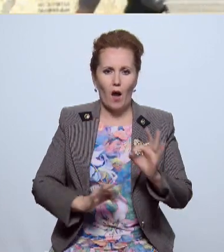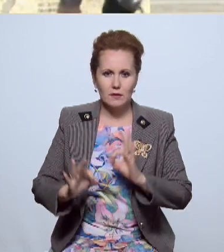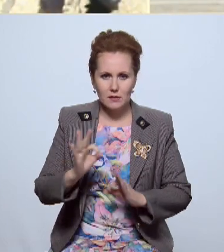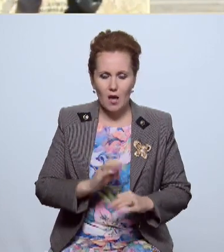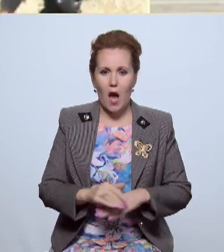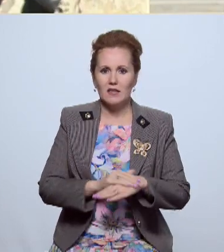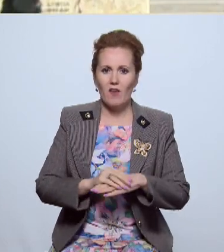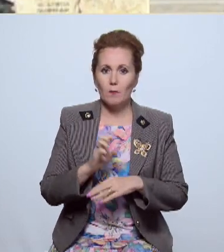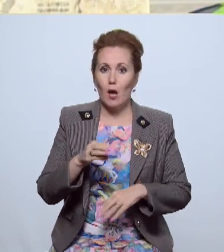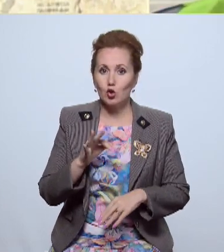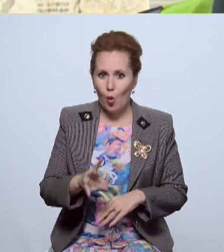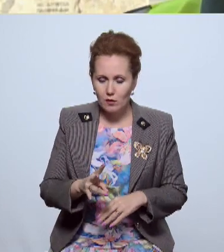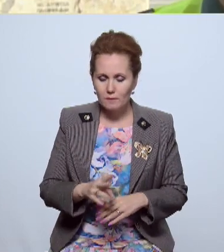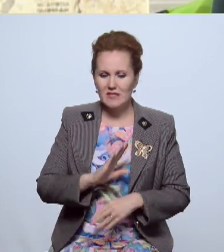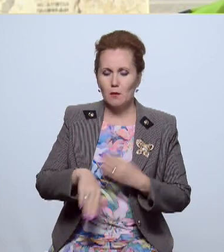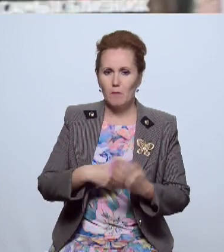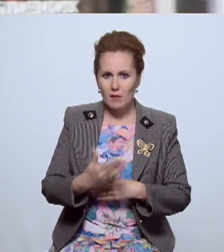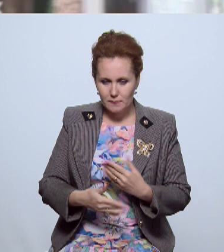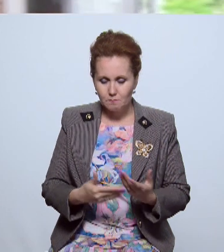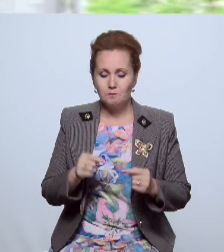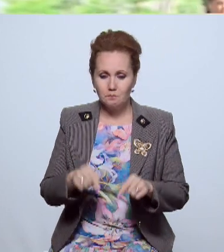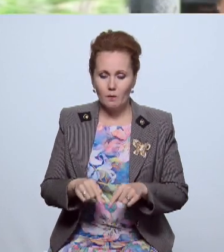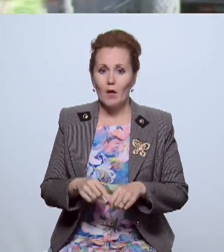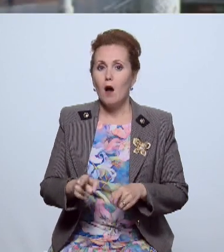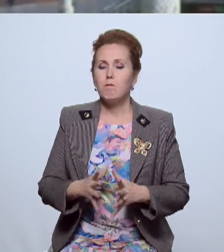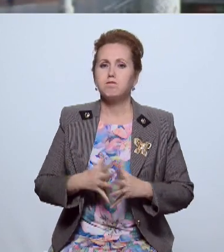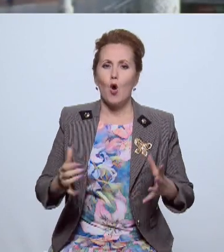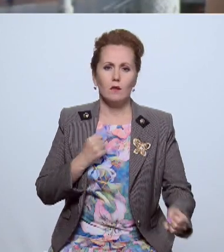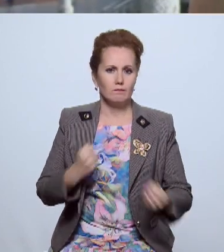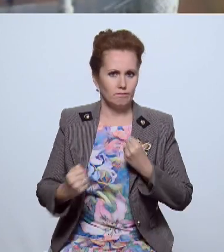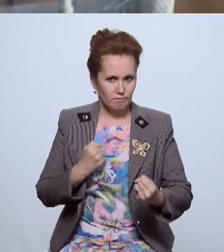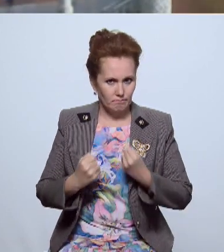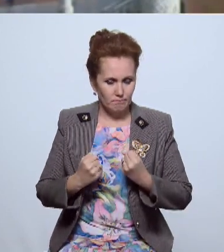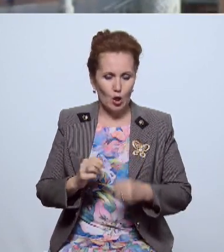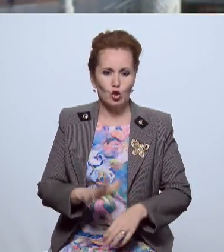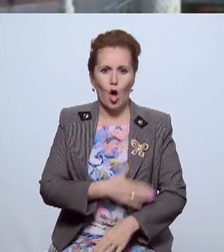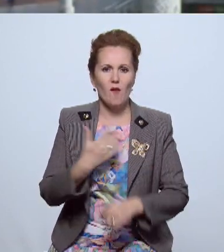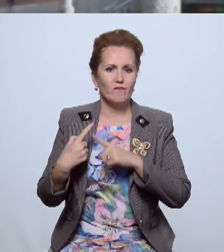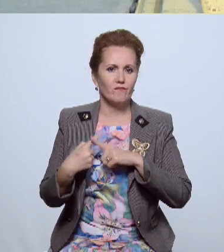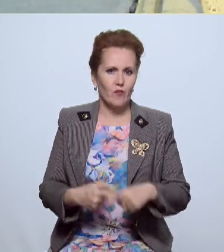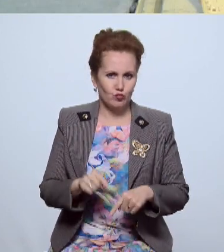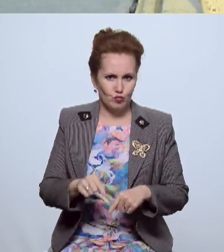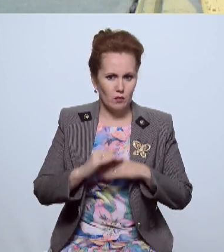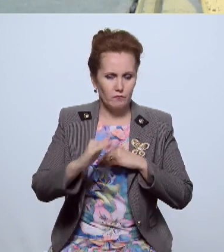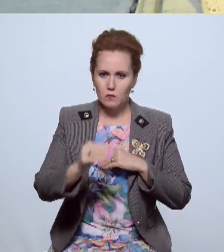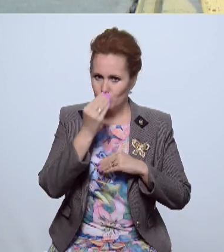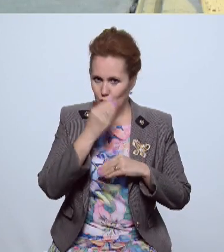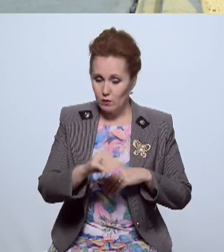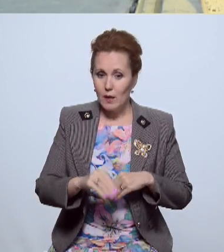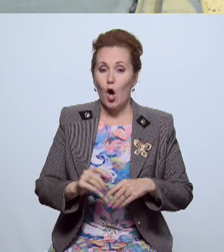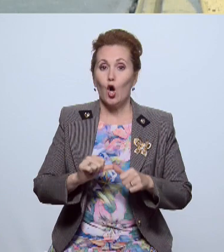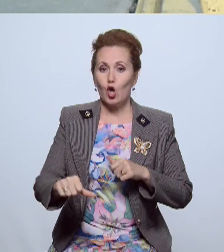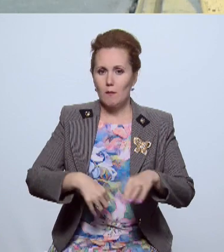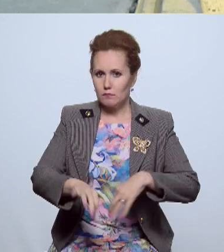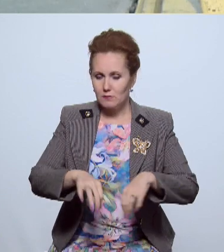Это А11НН смесь и ЧМА-16. Они более долговечные, так скажем. Кроме проезжей части,